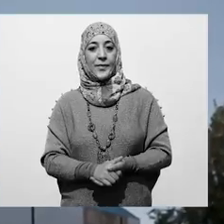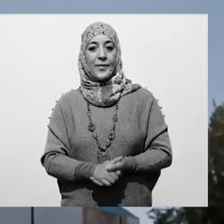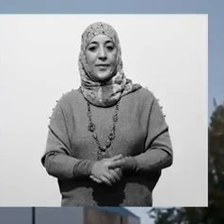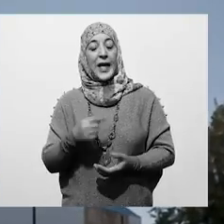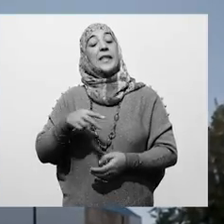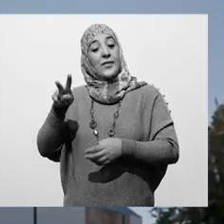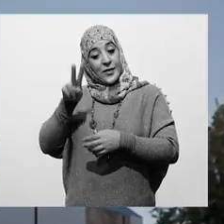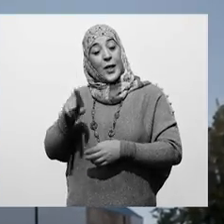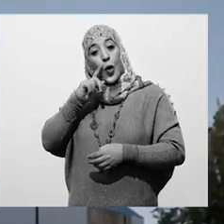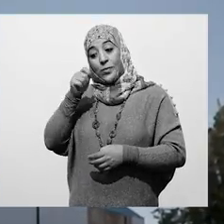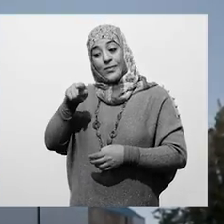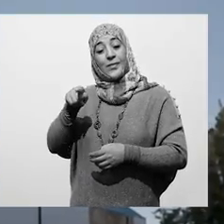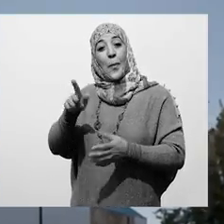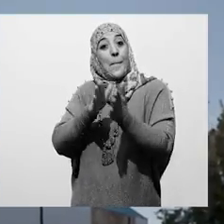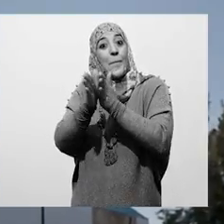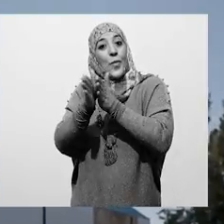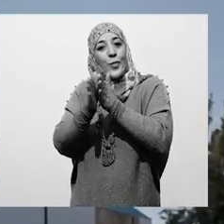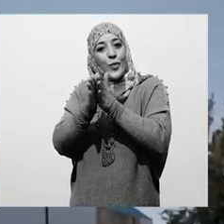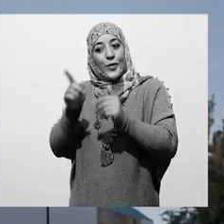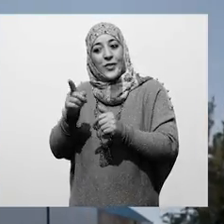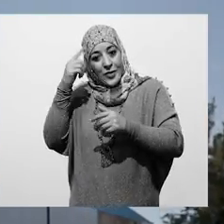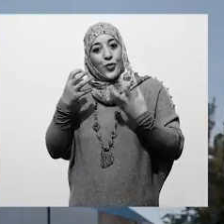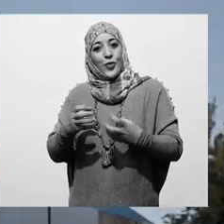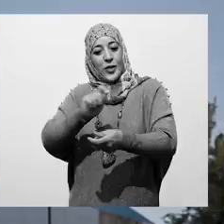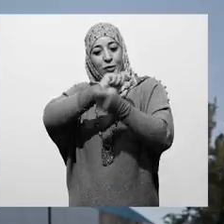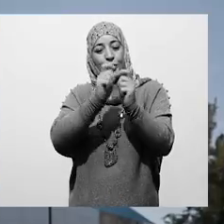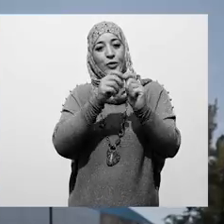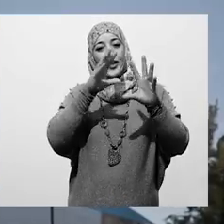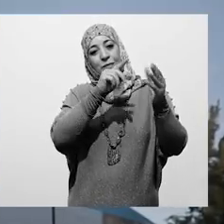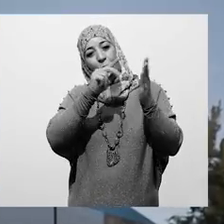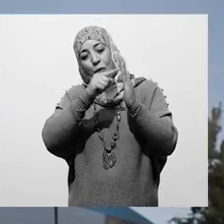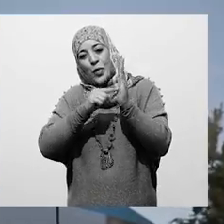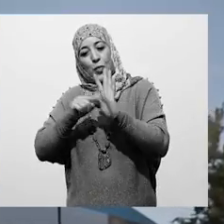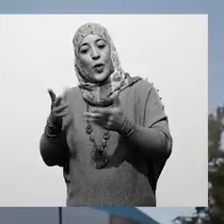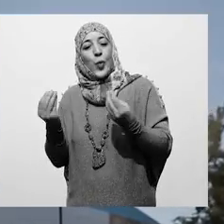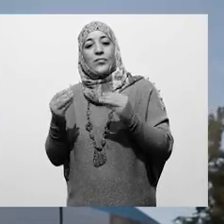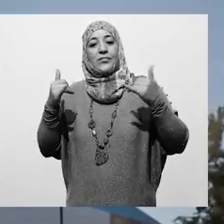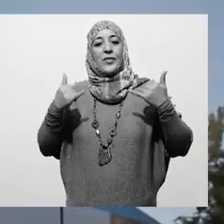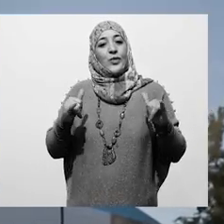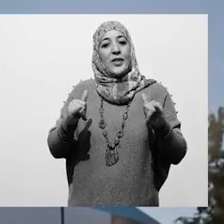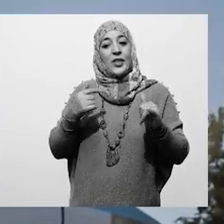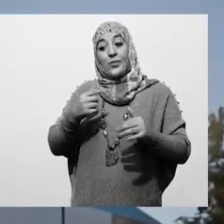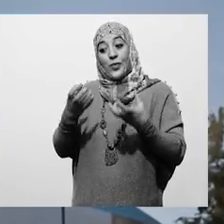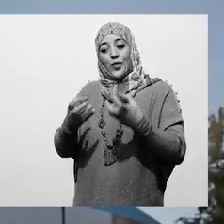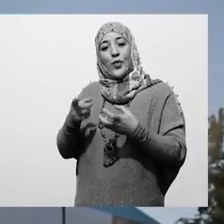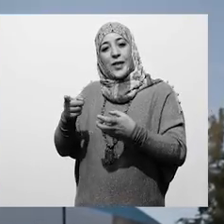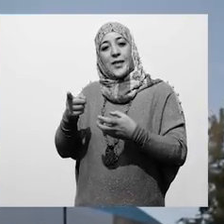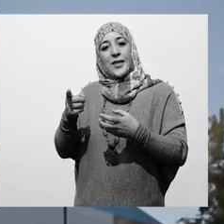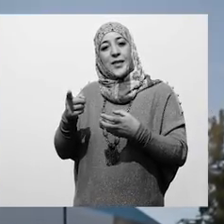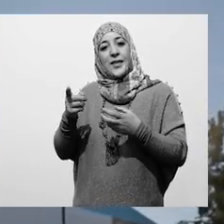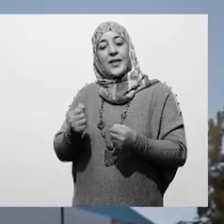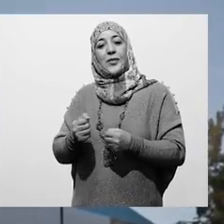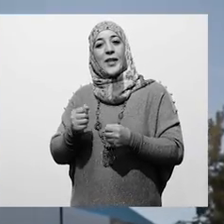Il est vraiment très motivé. Il veut vraiment faire changer les choses dans sa région, en Algérie. Mais surtout, il veut être